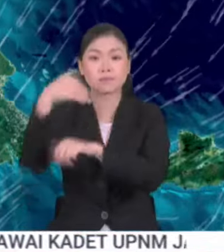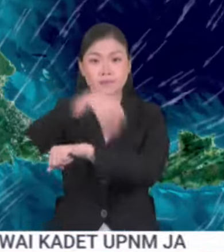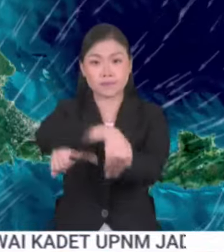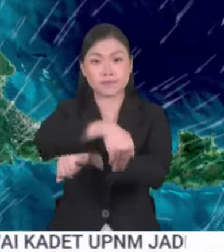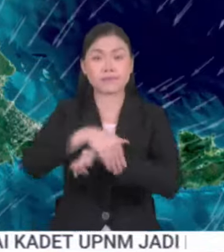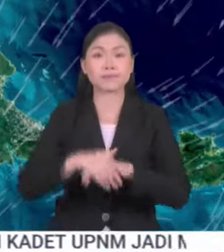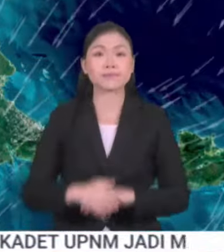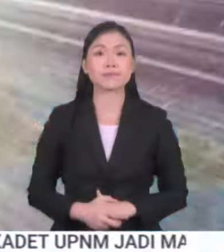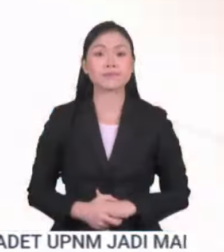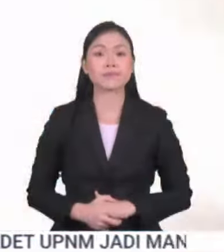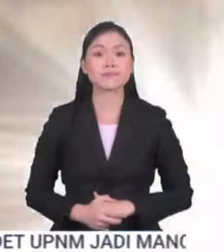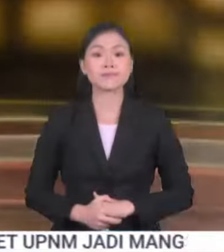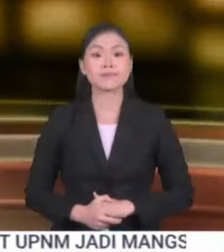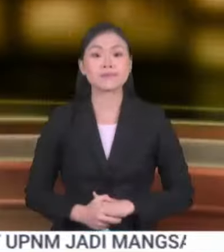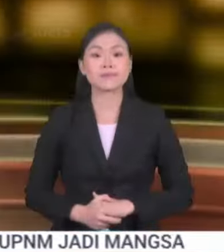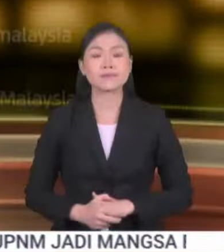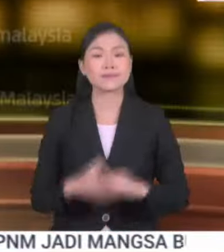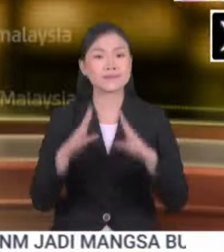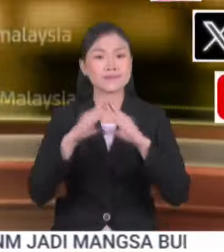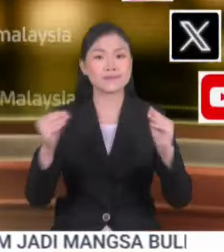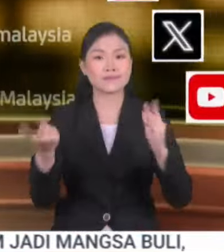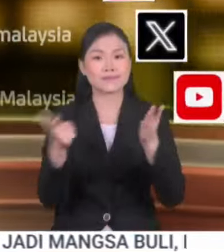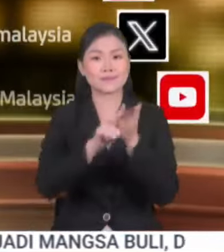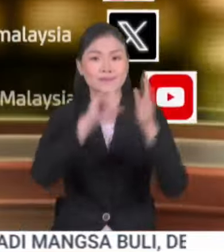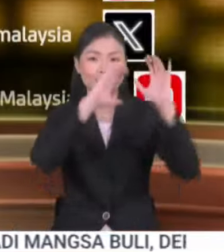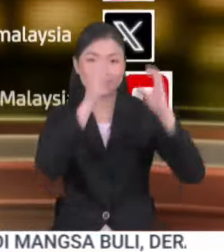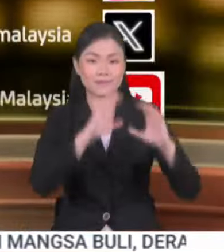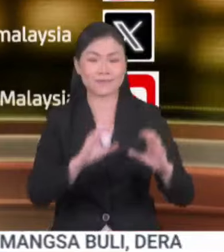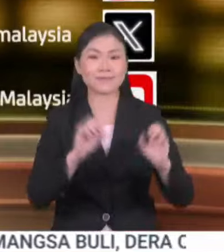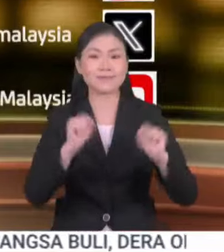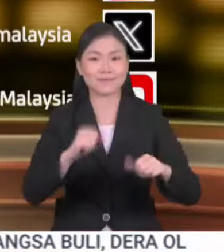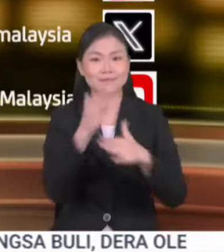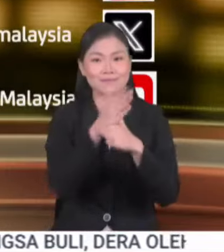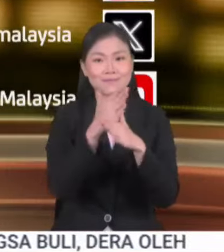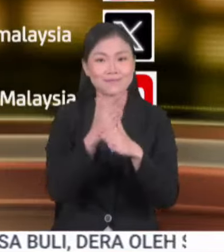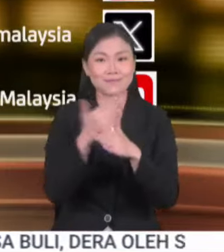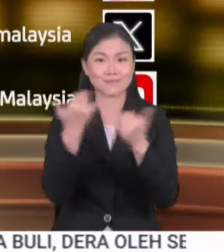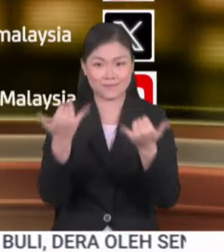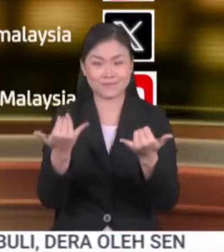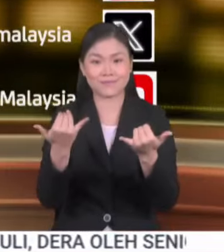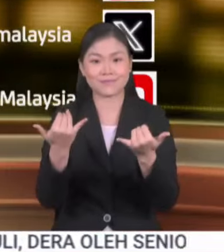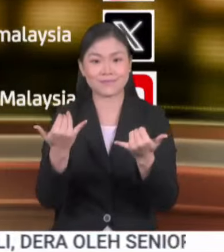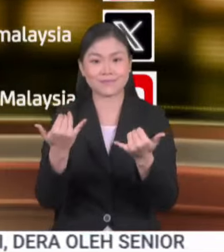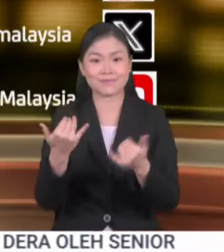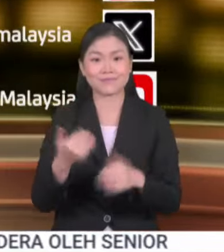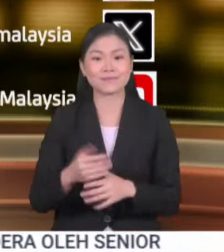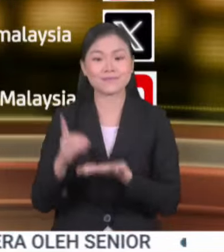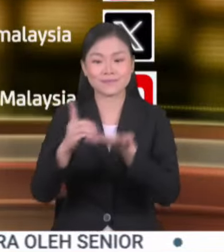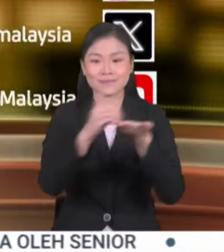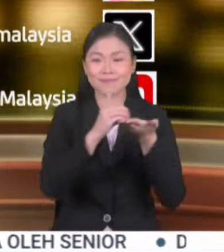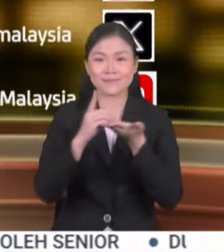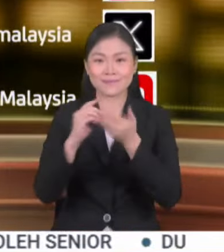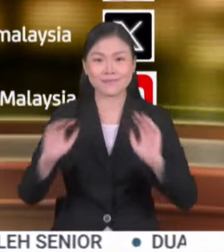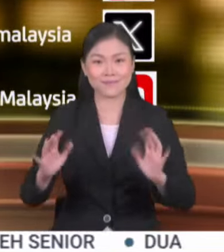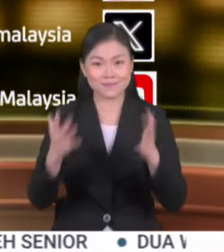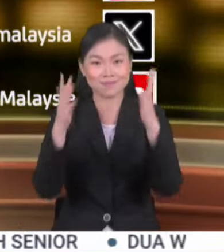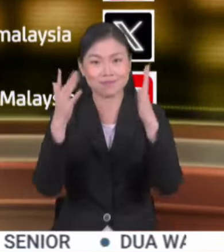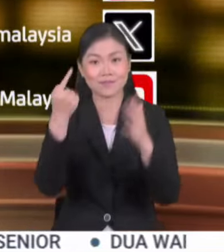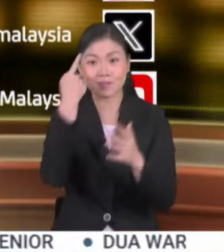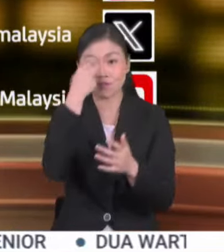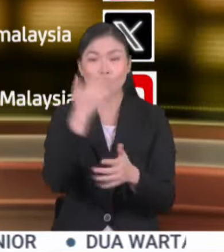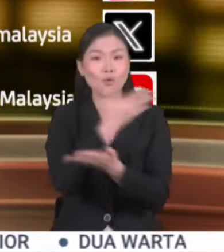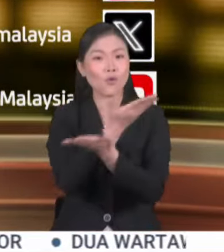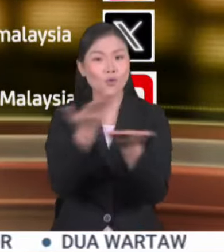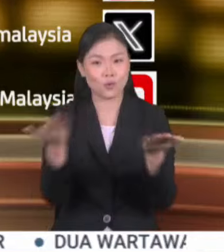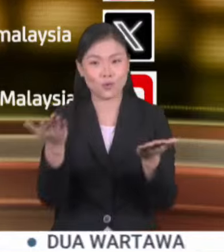malam nanti. Baiklah, sekian sahaja laporan cuaca yang dapat dikongsikan pada ketika ini. Selamat menyambut Hari Deepawali kepada